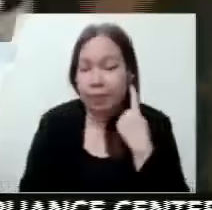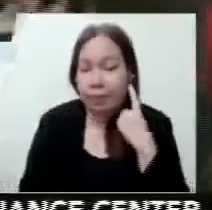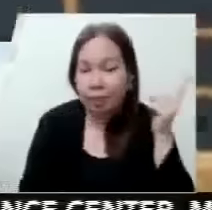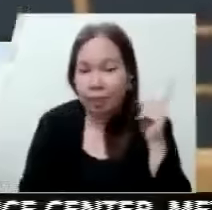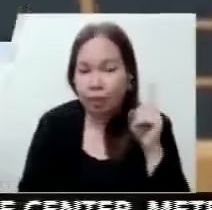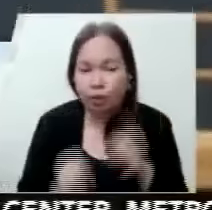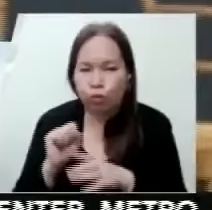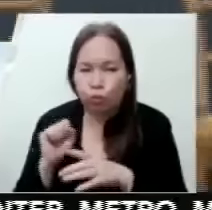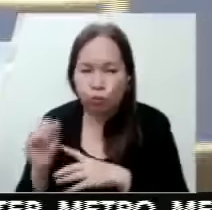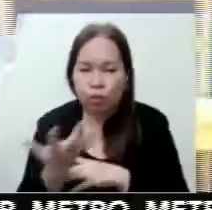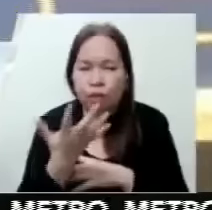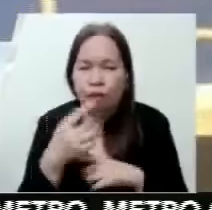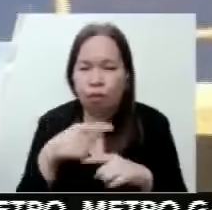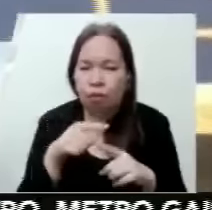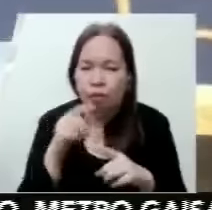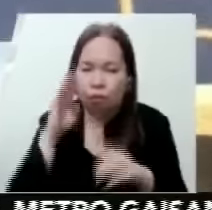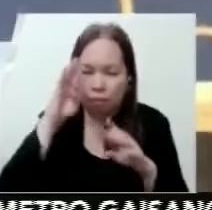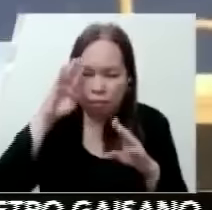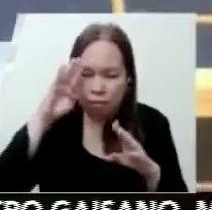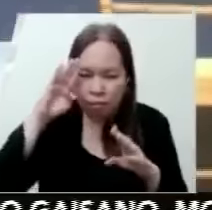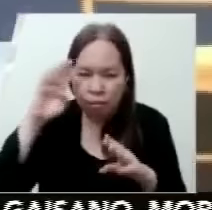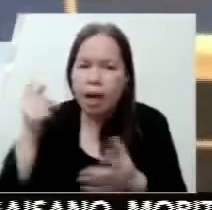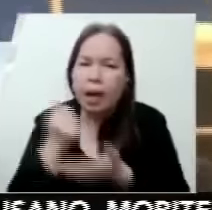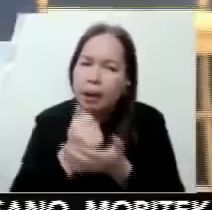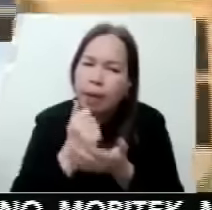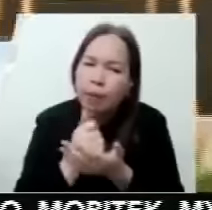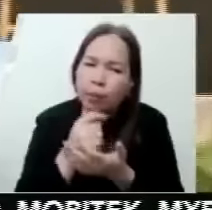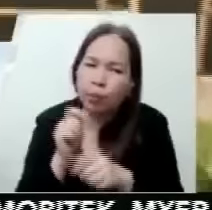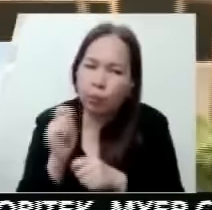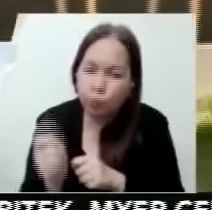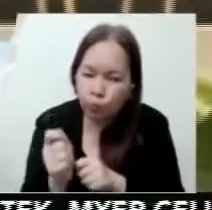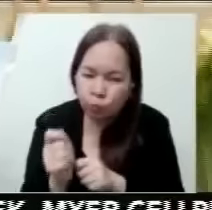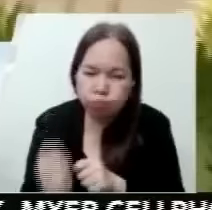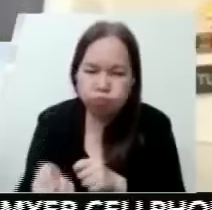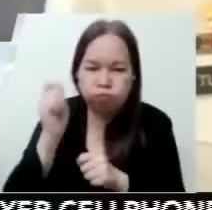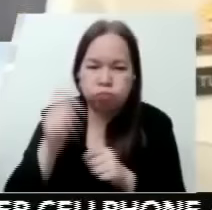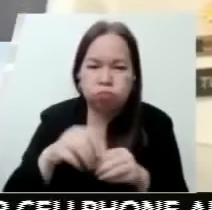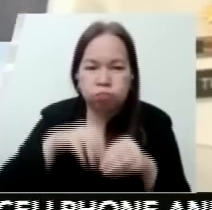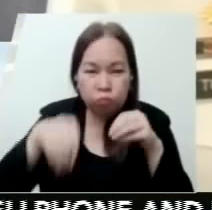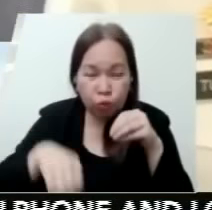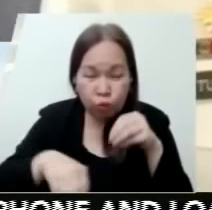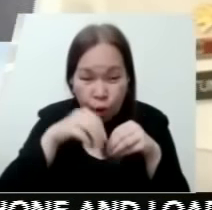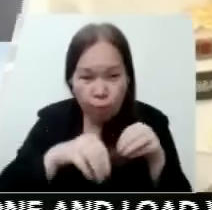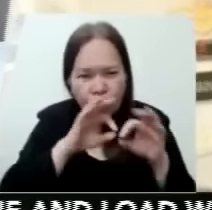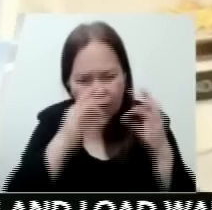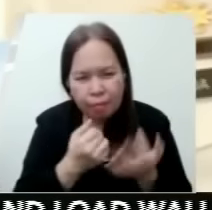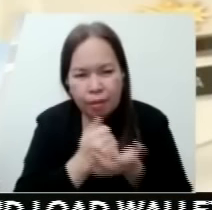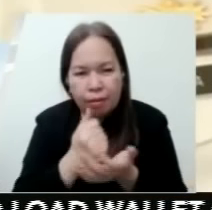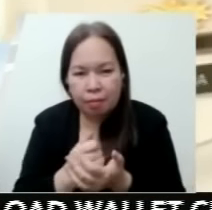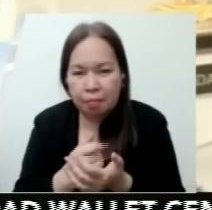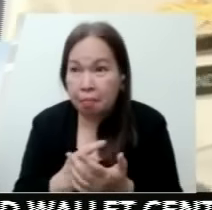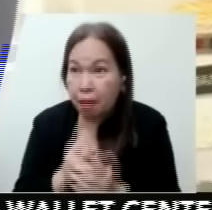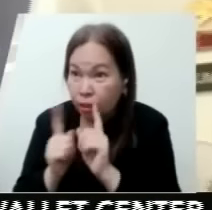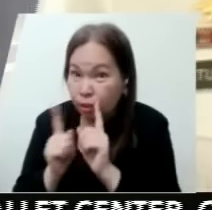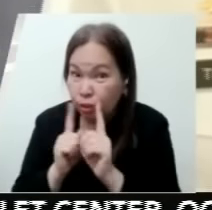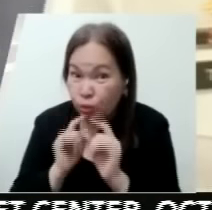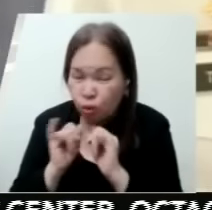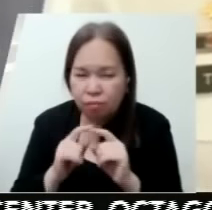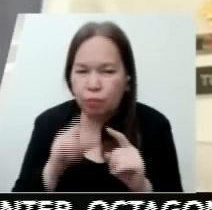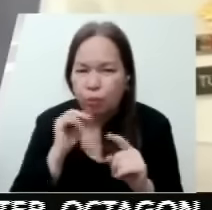magsasaka, mangingisda at kanilang pamilya. Pero hindi ito nagpaunlak ng panayam. Kapag nawala na sa gabinete si VP